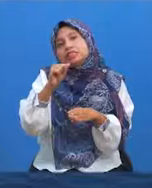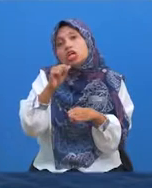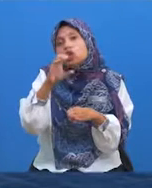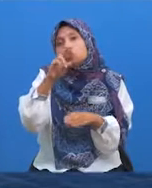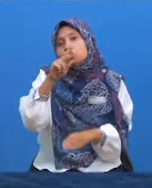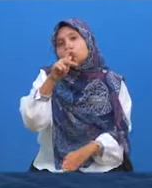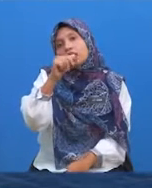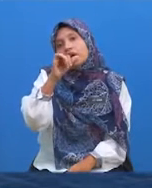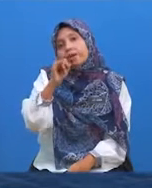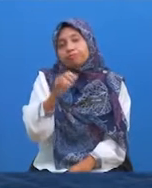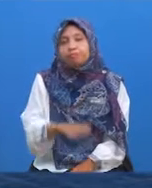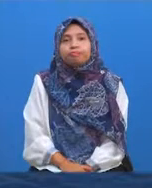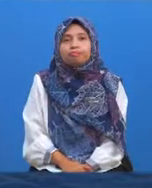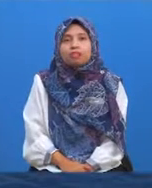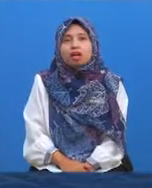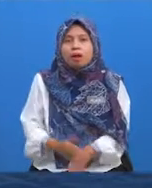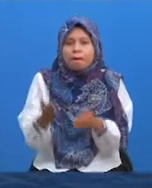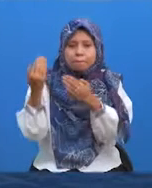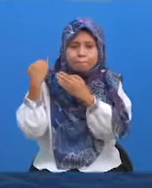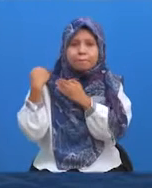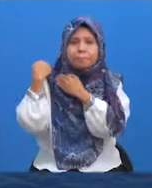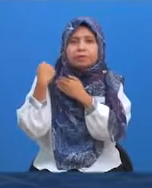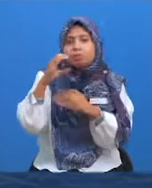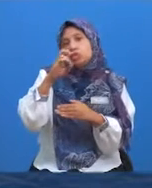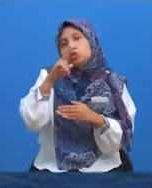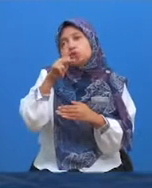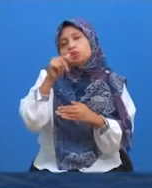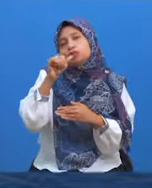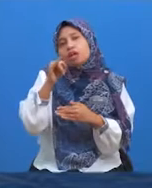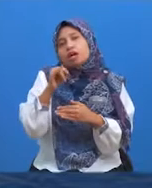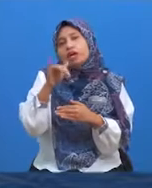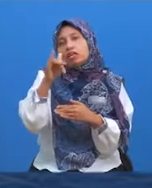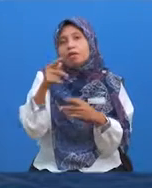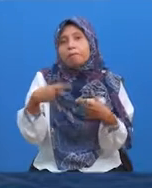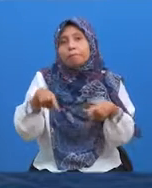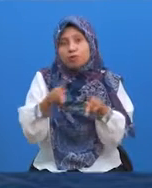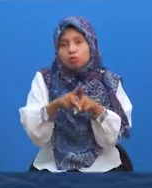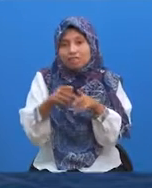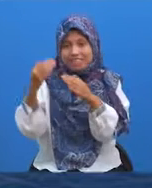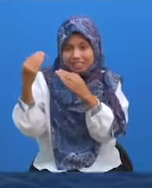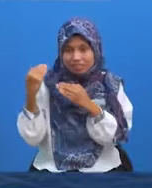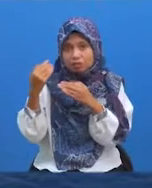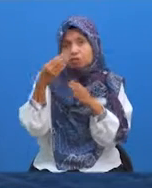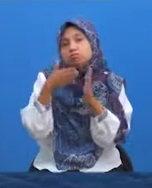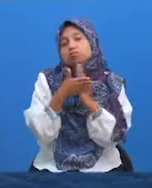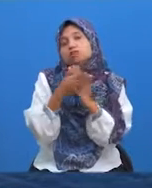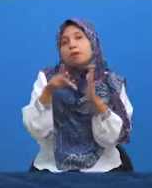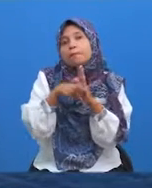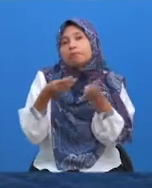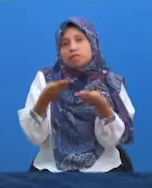by beban Cukai yang perlu ditanggung sama ada oleh pembeli atau pengelola